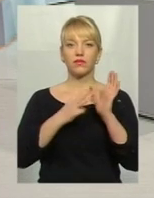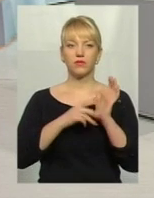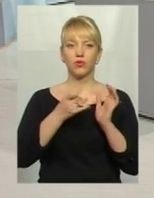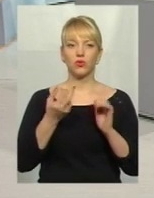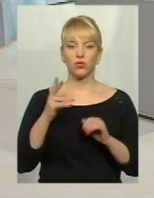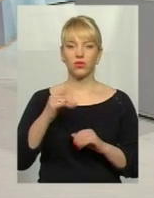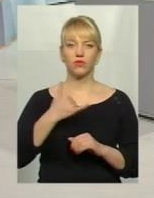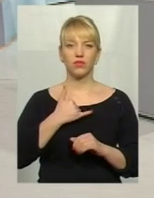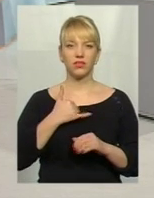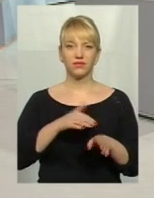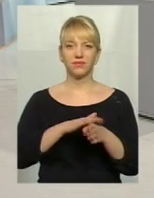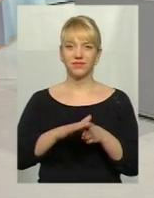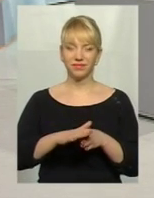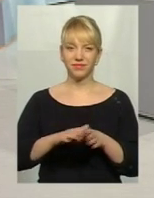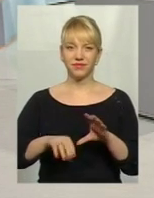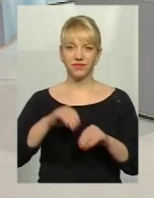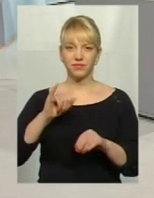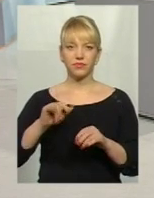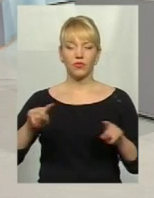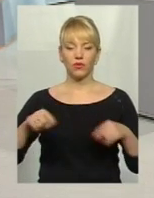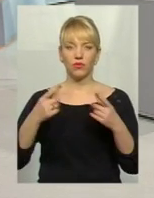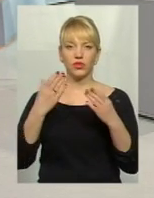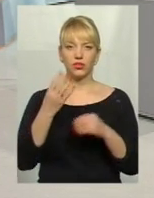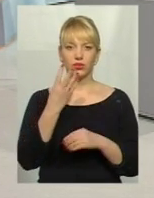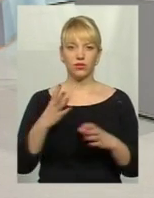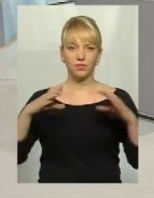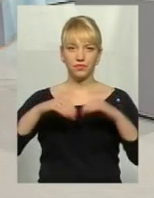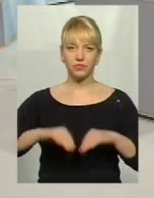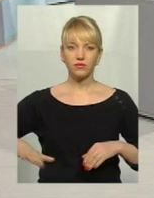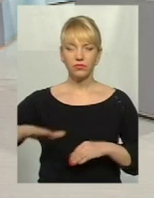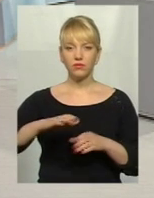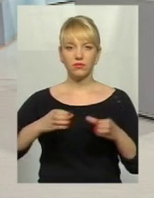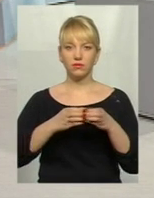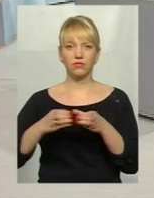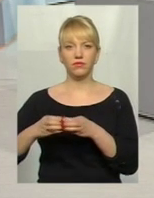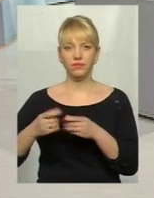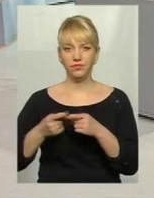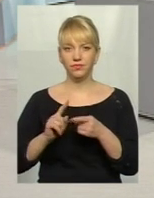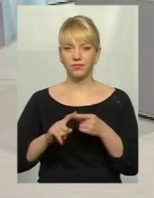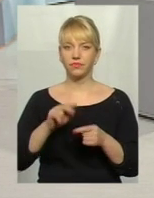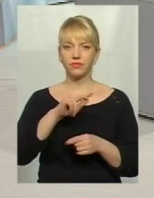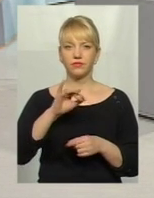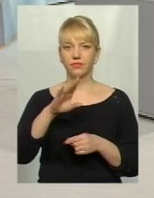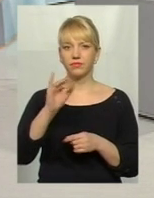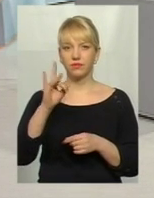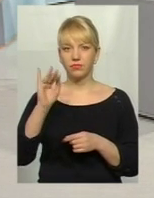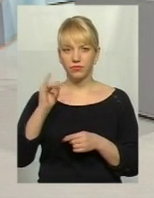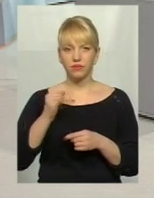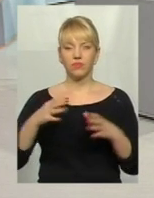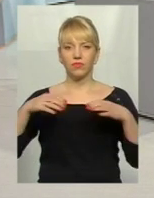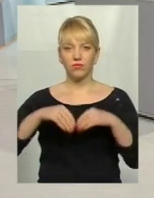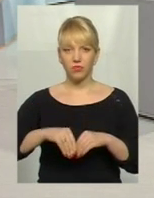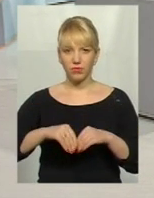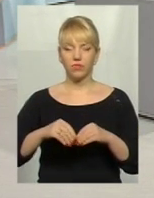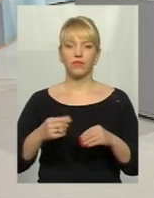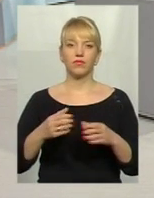в нас відбулися вибори і утворилося ще 4 об'єднані територіальні громади. Це Чемеровецька об'єднана громада, голова